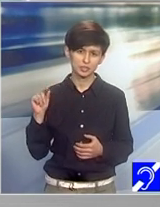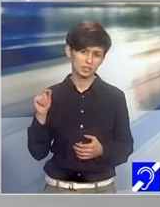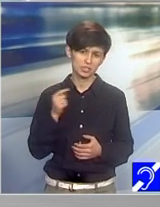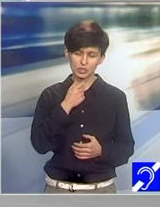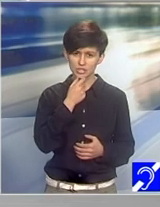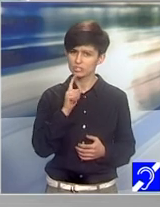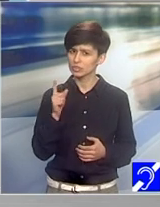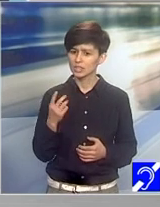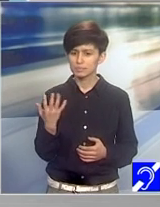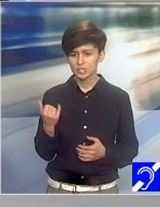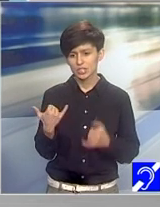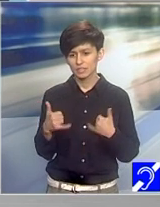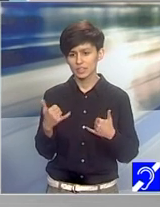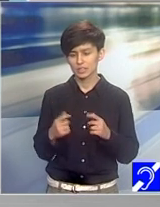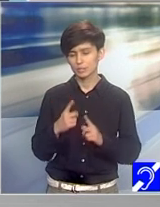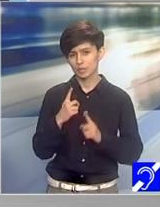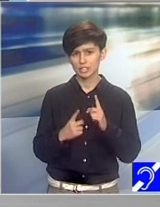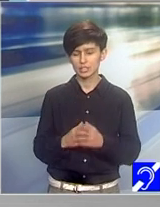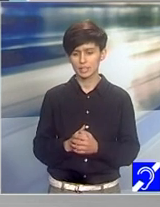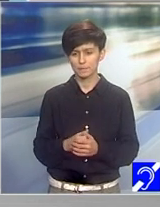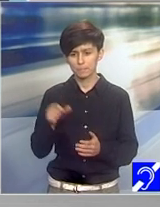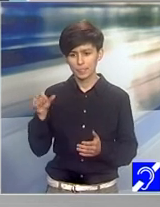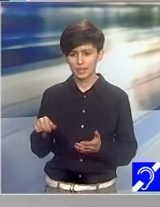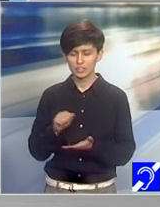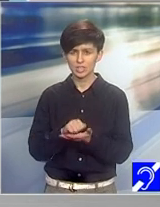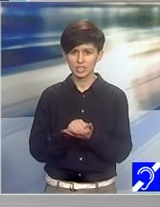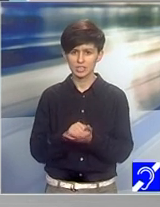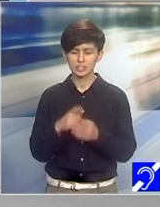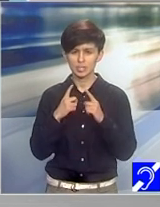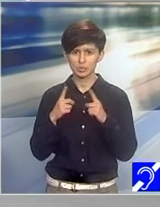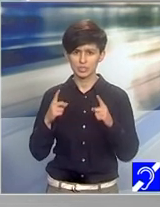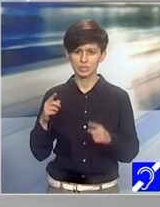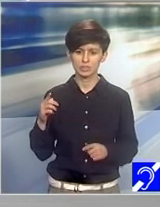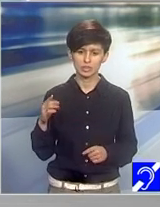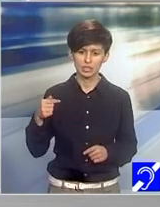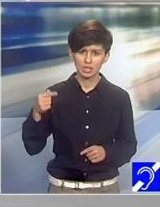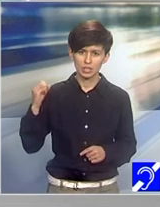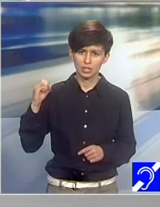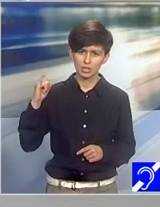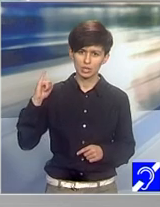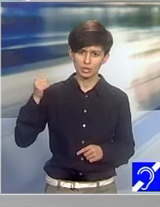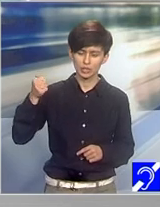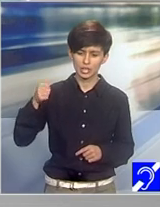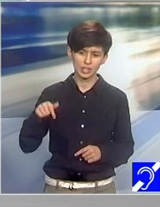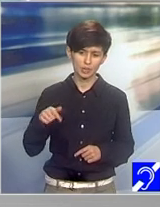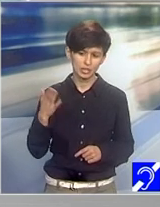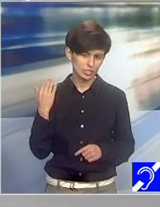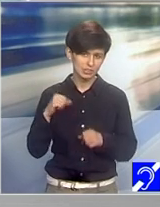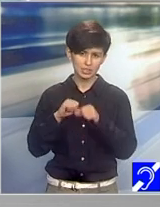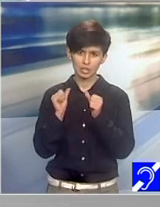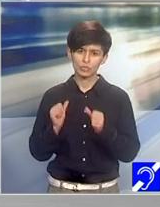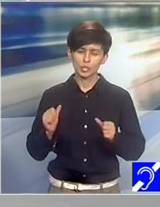putut întâmpla dacă. Ori cărțile profesorului Lucian Boia, multe dintre ele, au această manieră de a